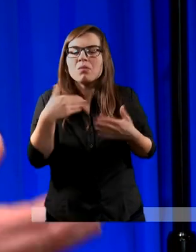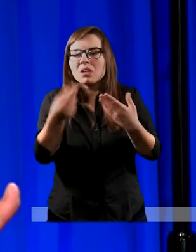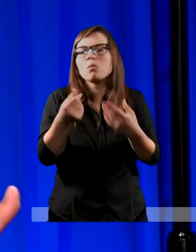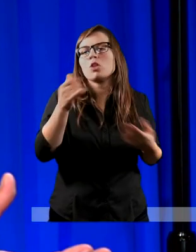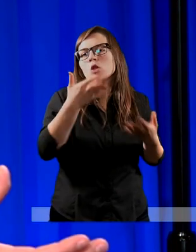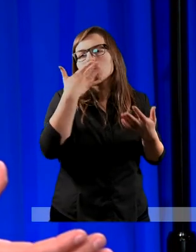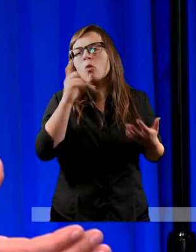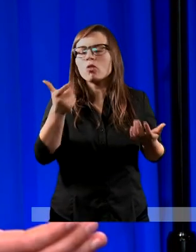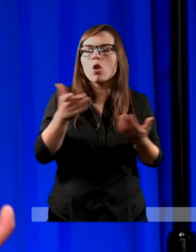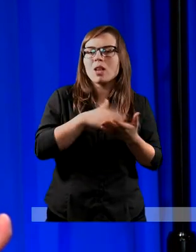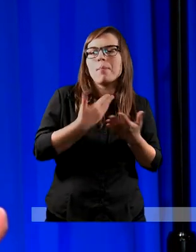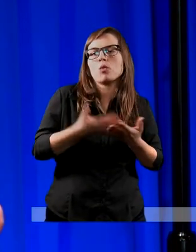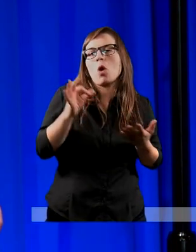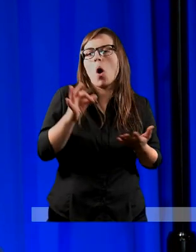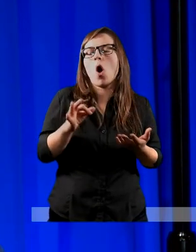i też mówiąc